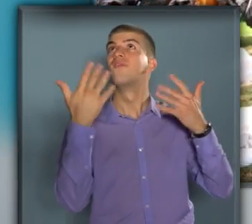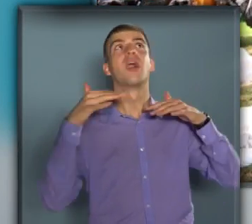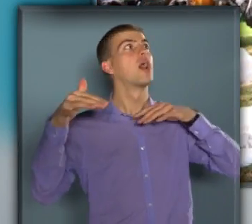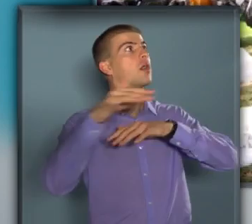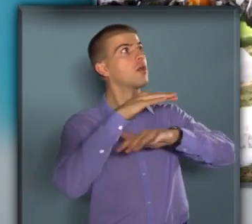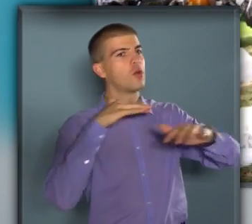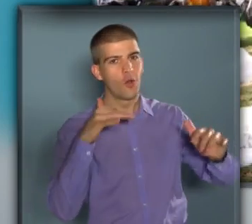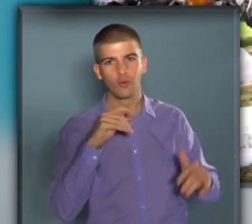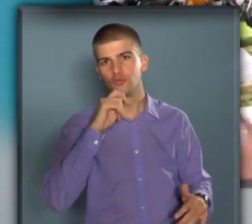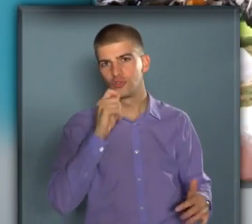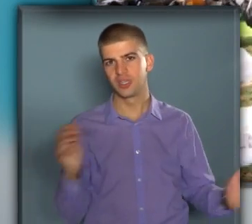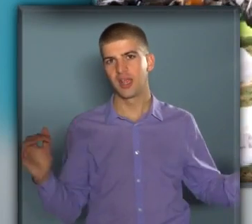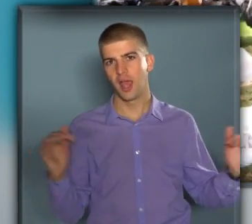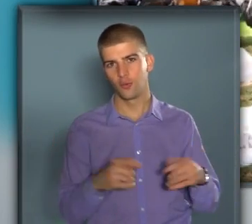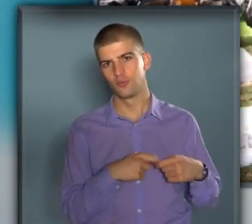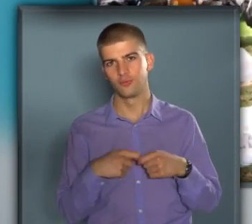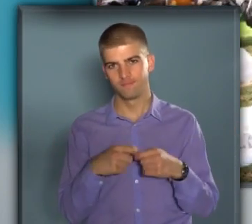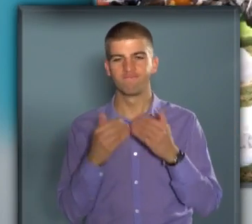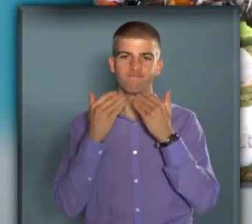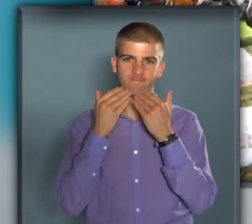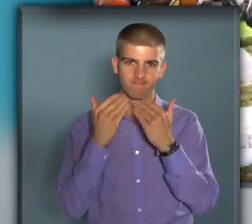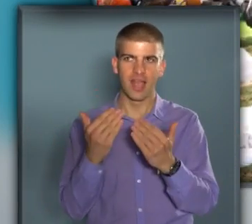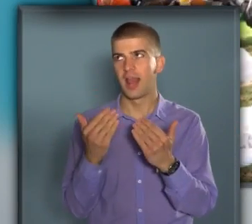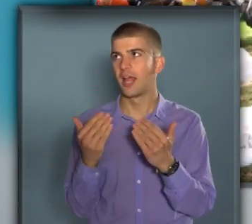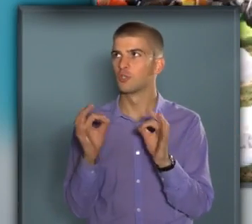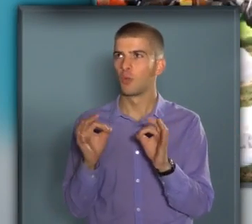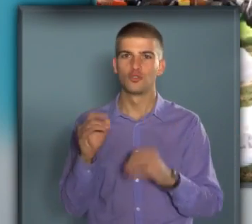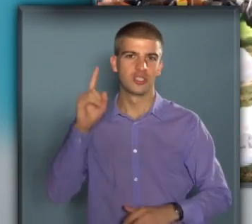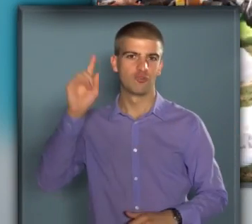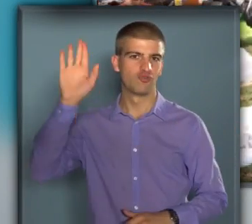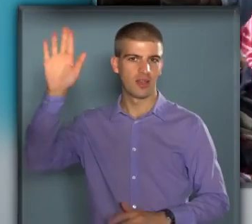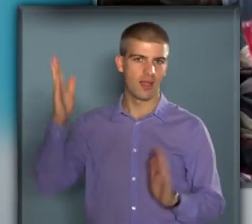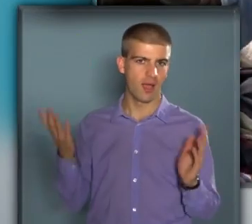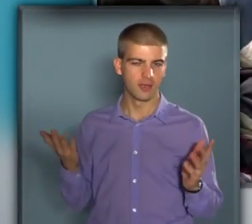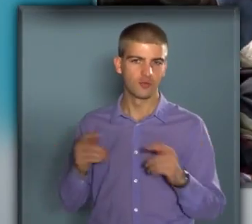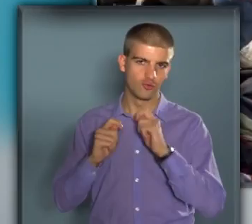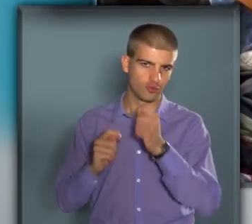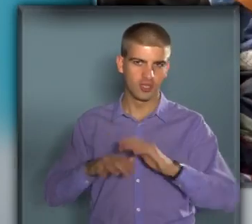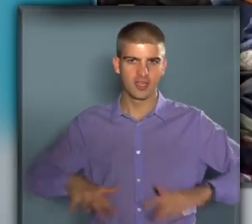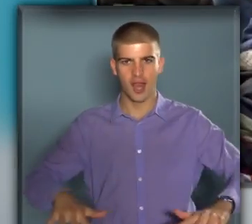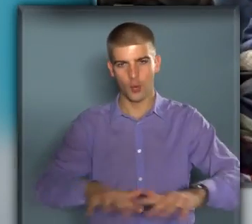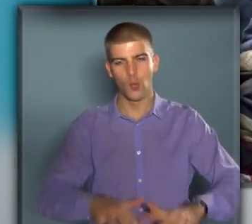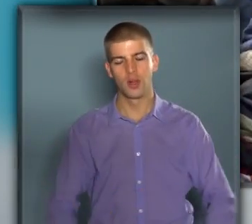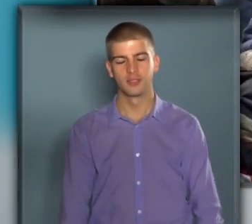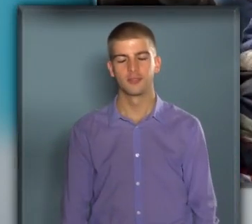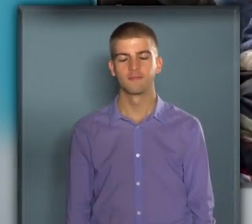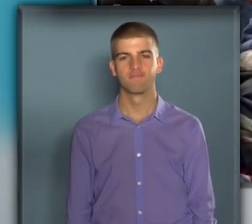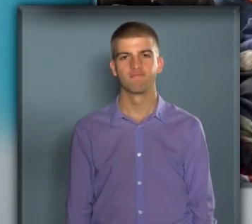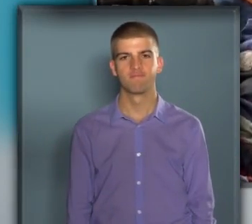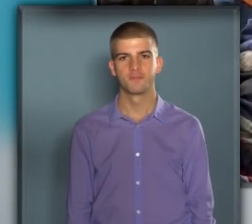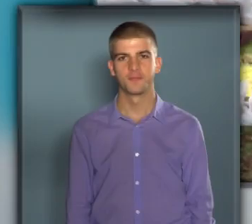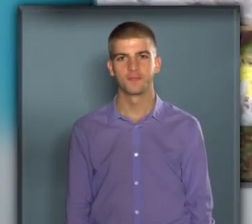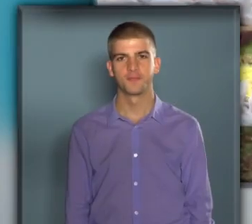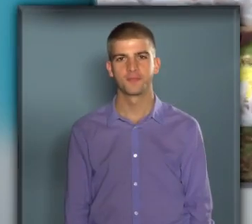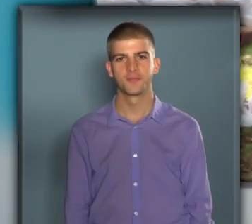lévő ilyen akciót tudjunk szervezni, úgyhogy hálásak is vagyunk ezért a mindenhatónak, hogy ez sikerült, ezt majd